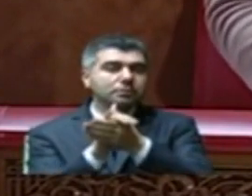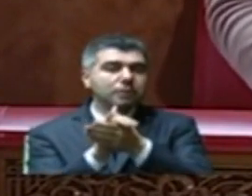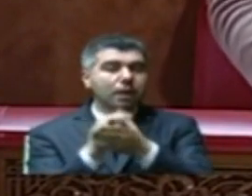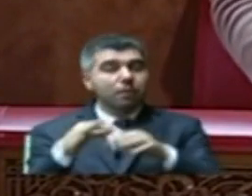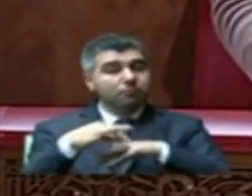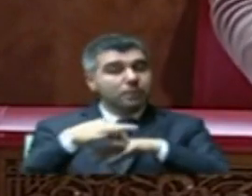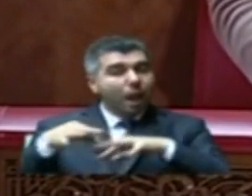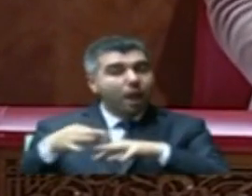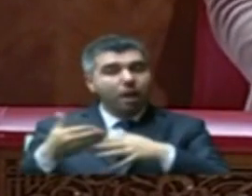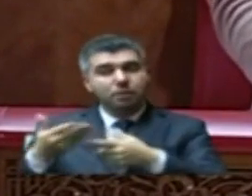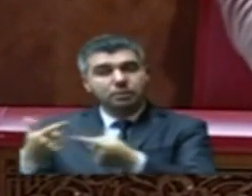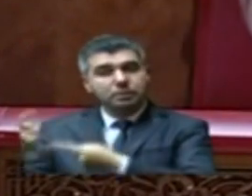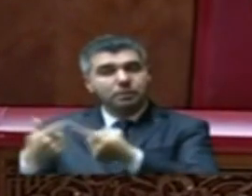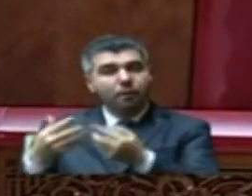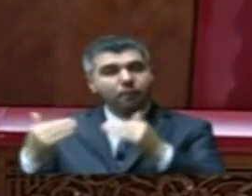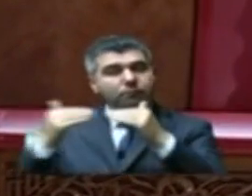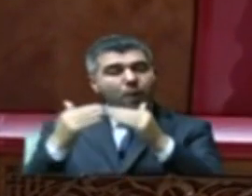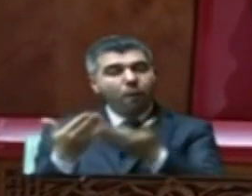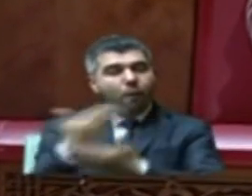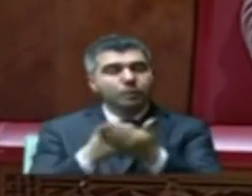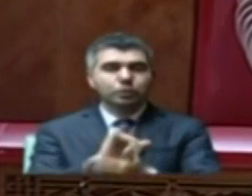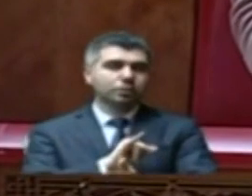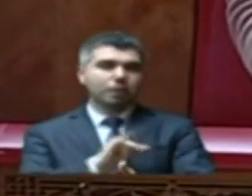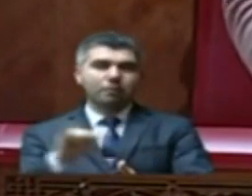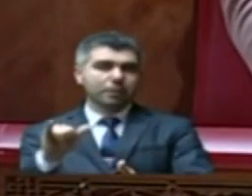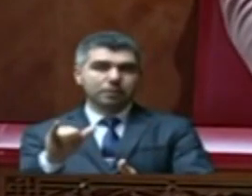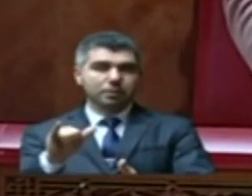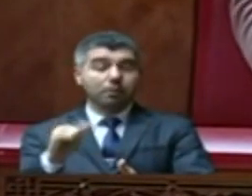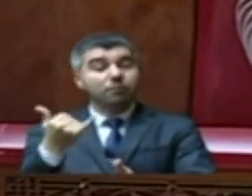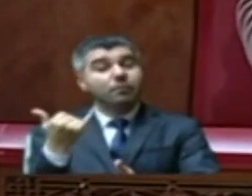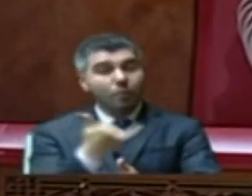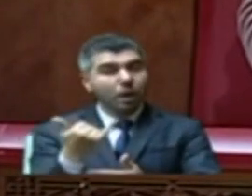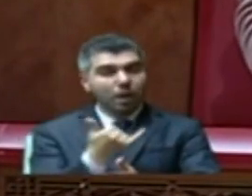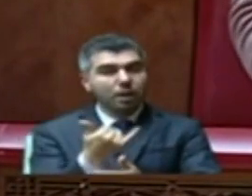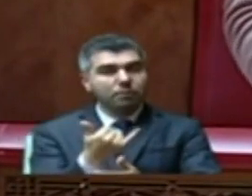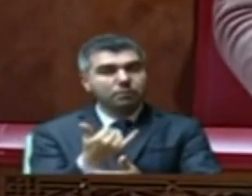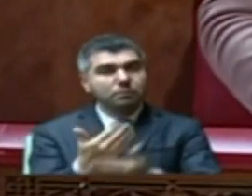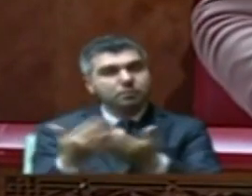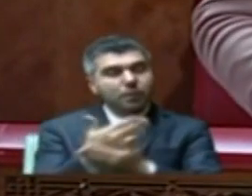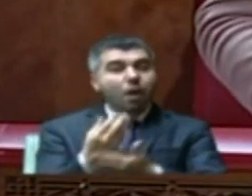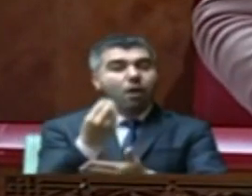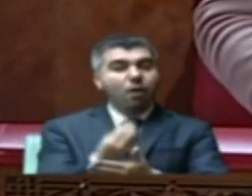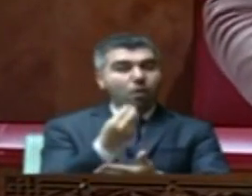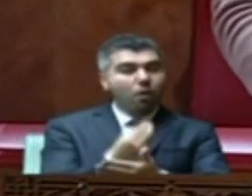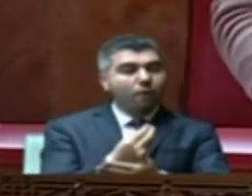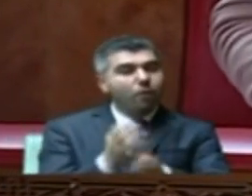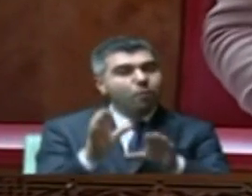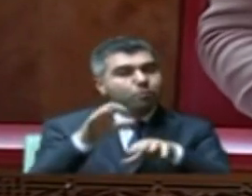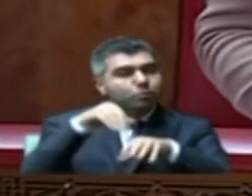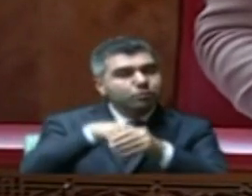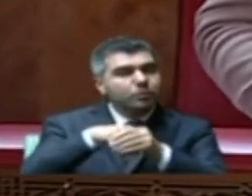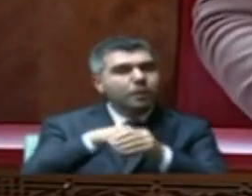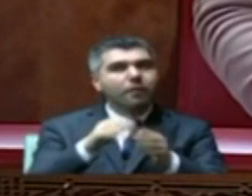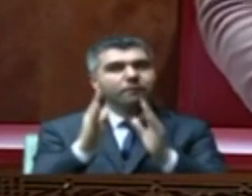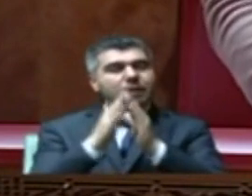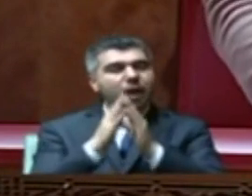يبقى عندنا ذاك التماسك الاجتماعي اللي هو ضروري لدفء يحتاجه الطفل، يبقى في الأسرة دياله ما يخرج